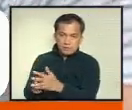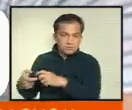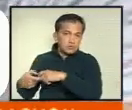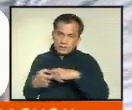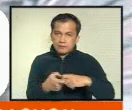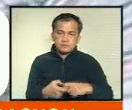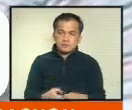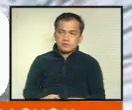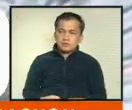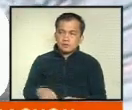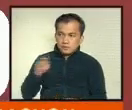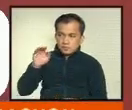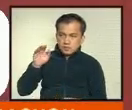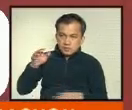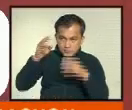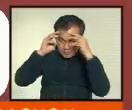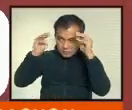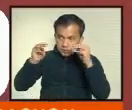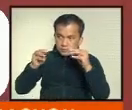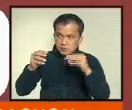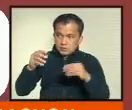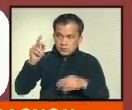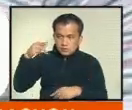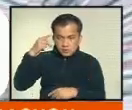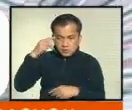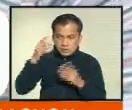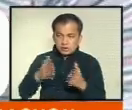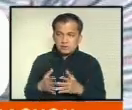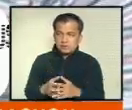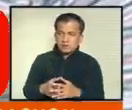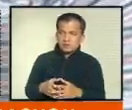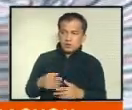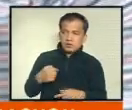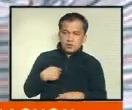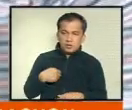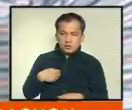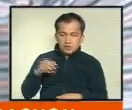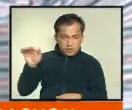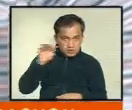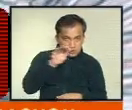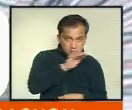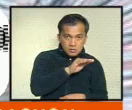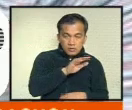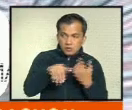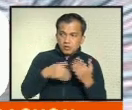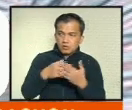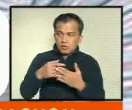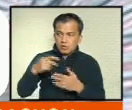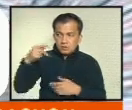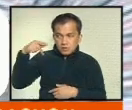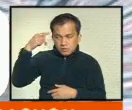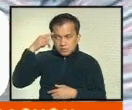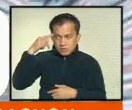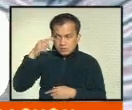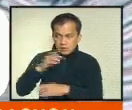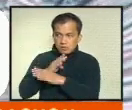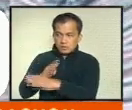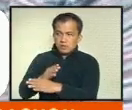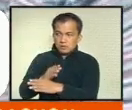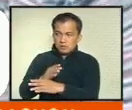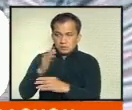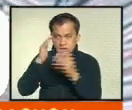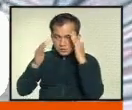May panawagan din ang alkalde sa mga politiko. I'm calling all politicians to refrain from